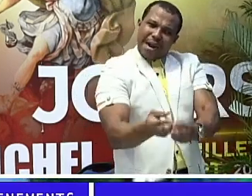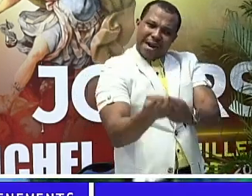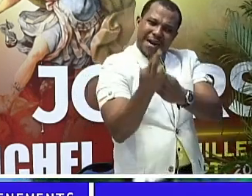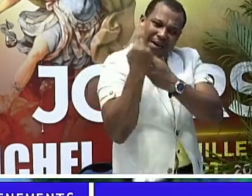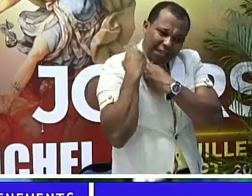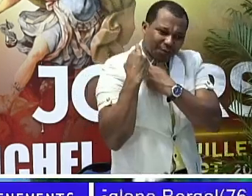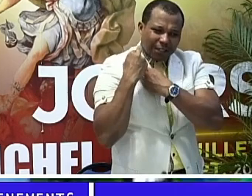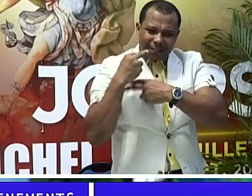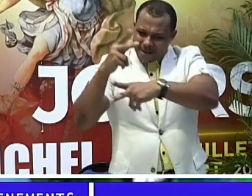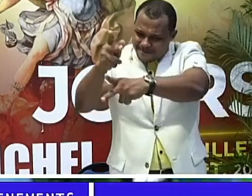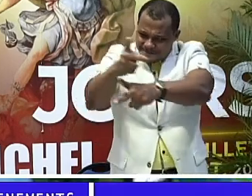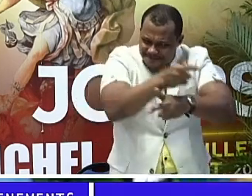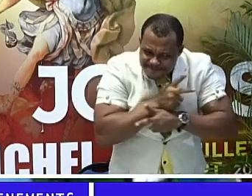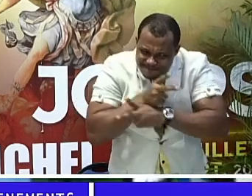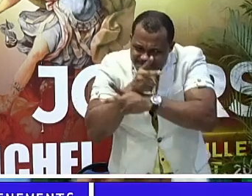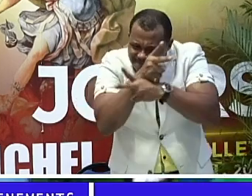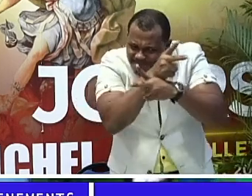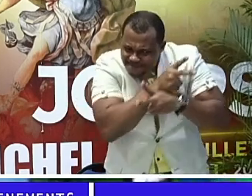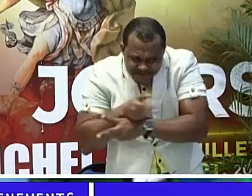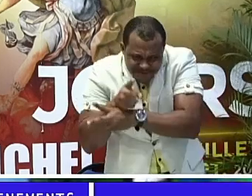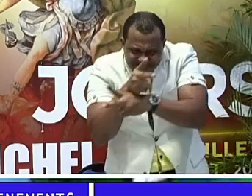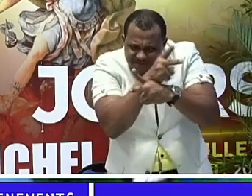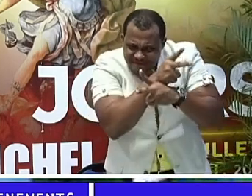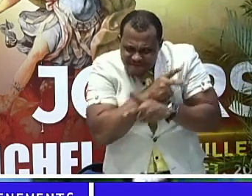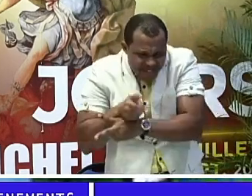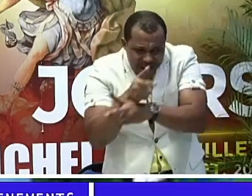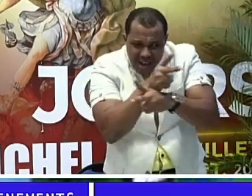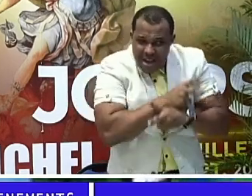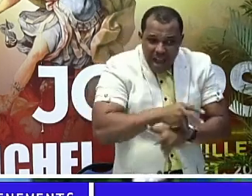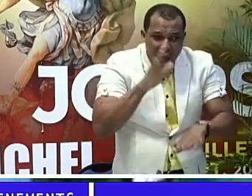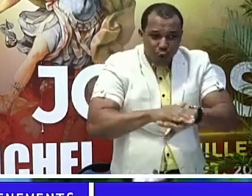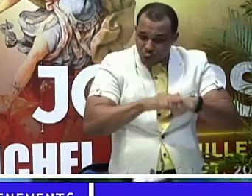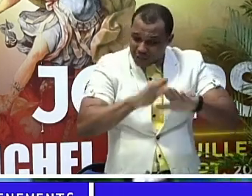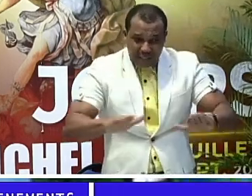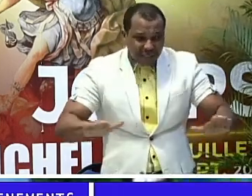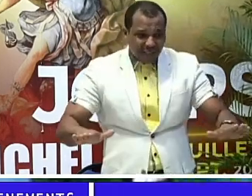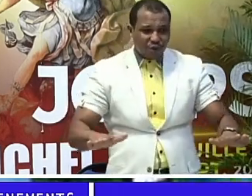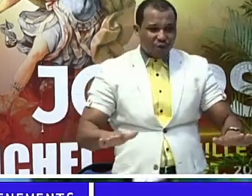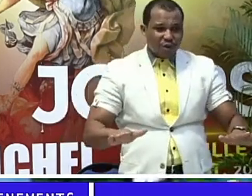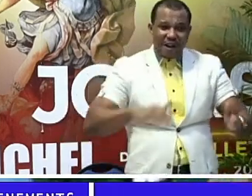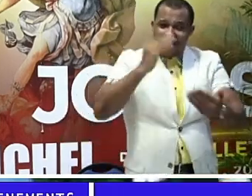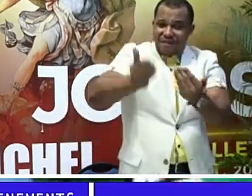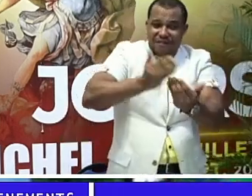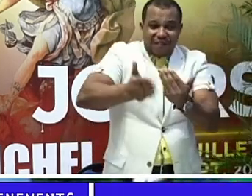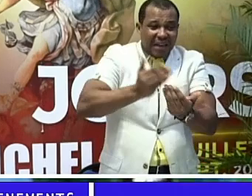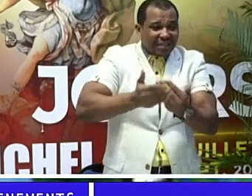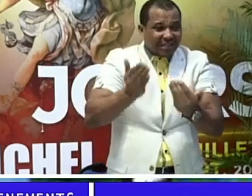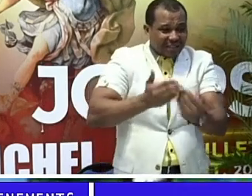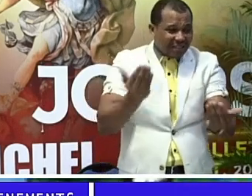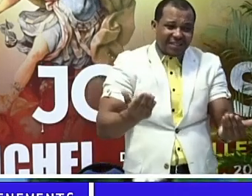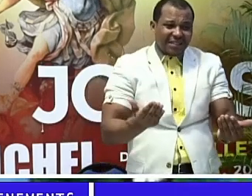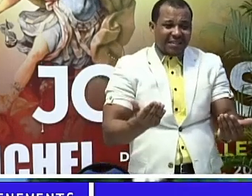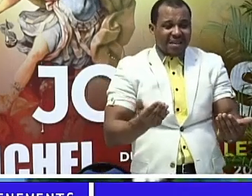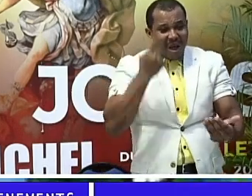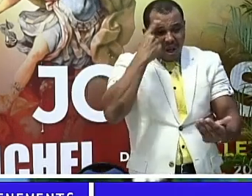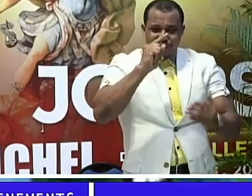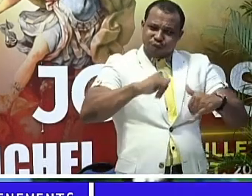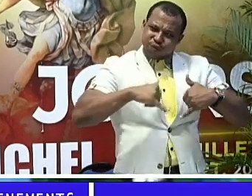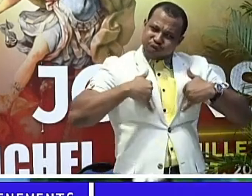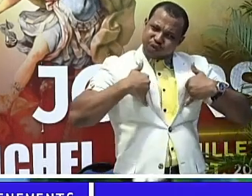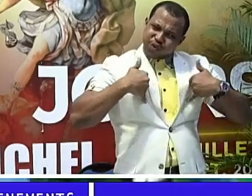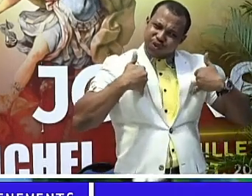nous veiller sous adolescent yo. Parce que adolescent facilement li capable passer à l'acte,